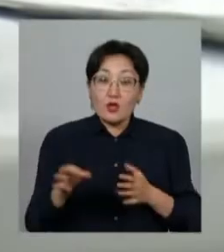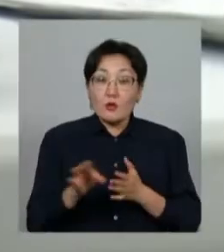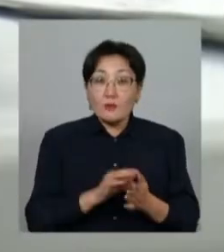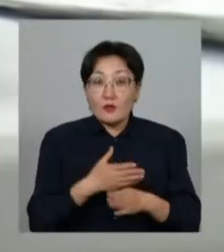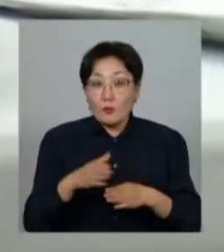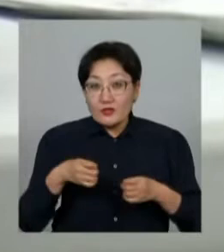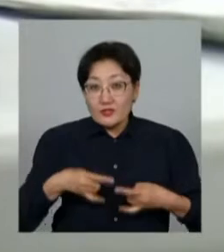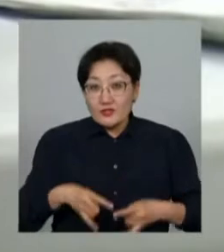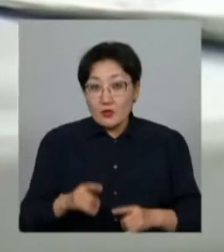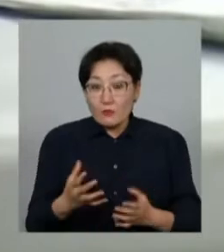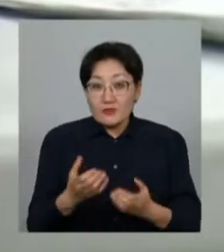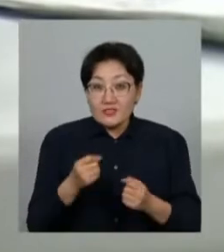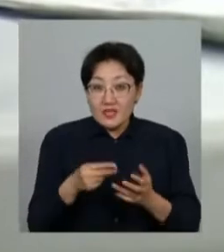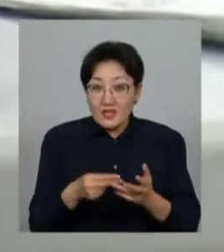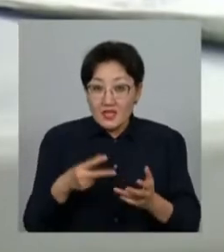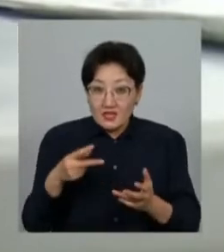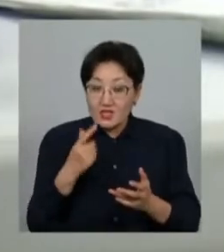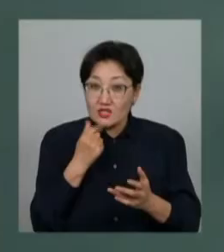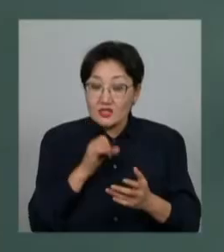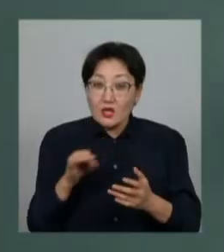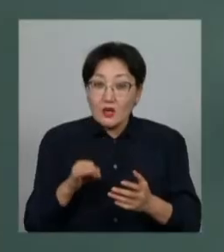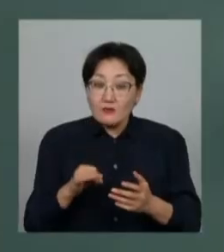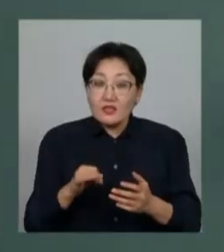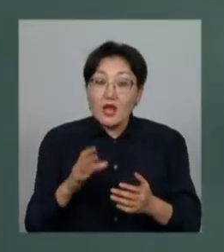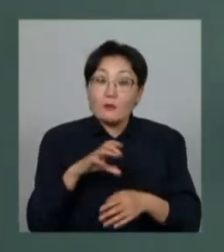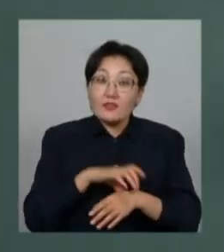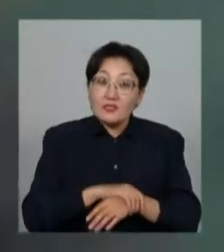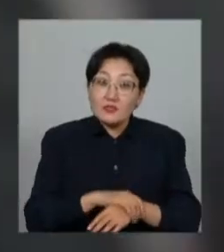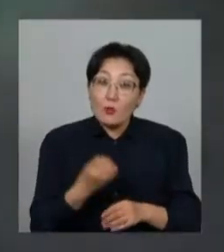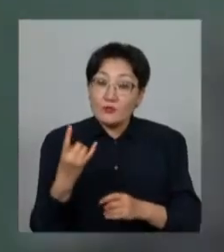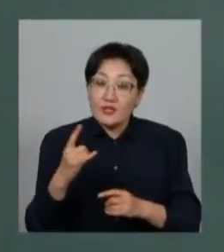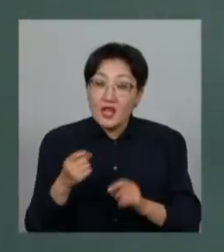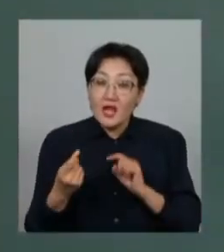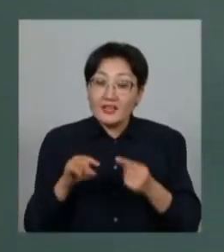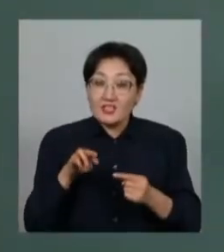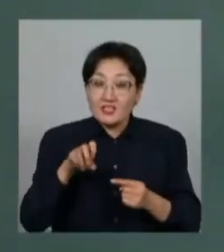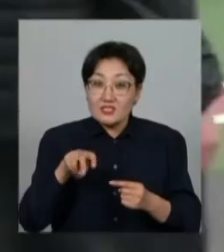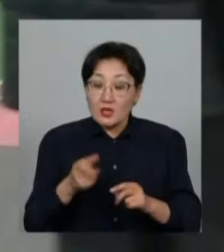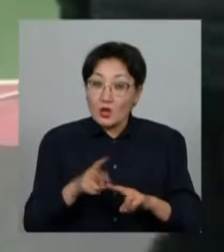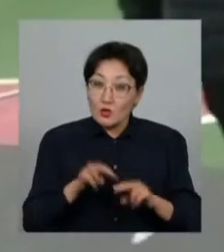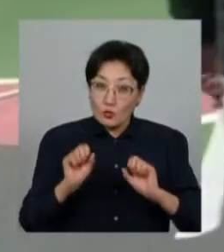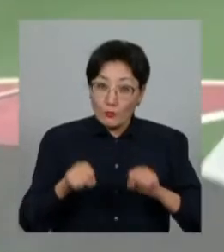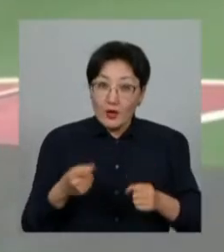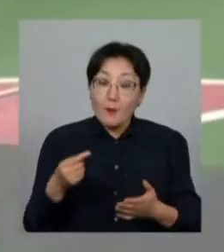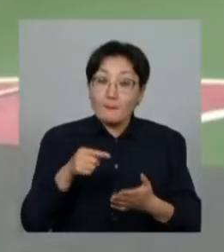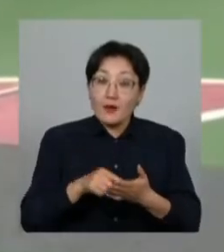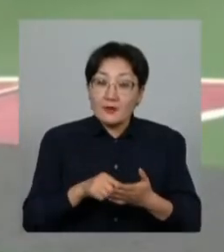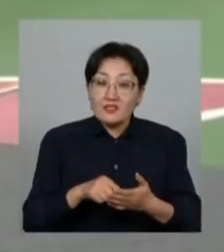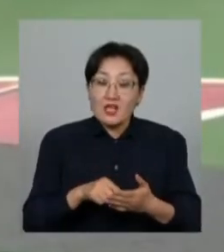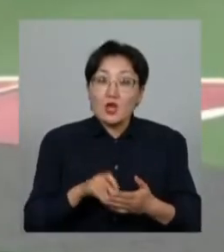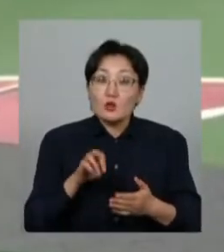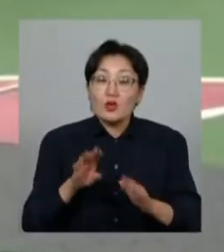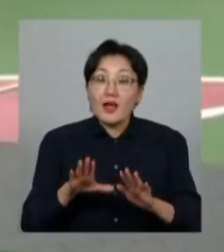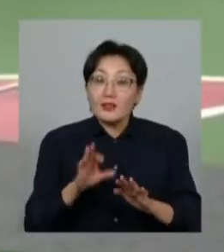после рождения они взяли анализ крови из пуповины и обнаружили у младенца антитела, которые могли попасть к нему только от